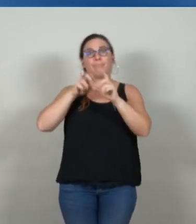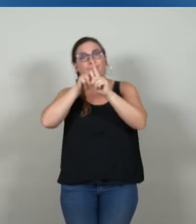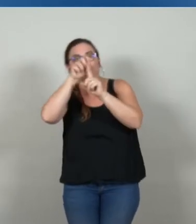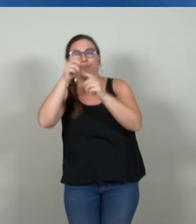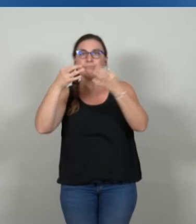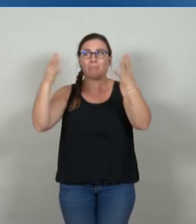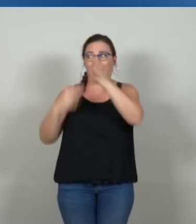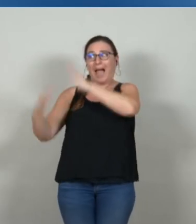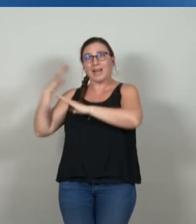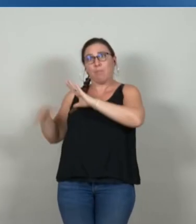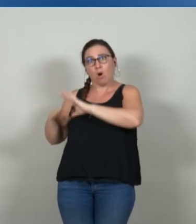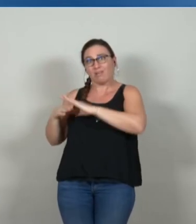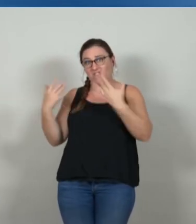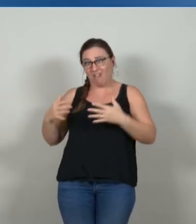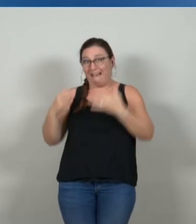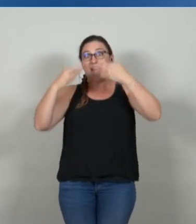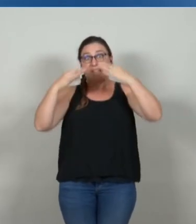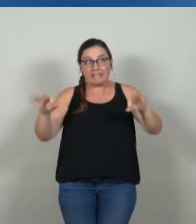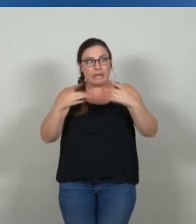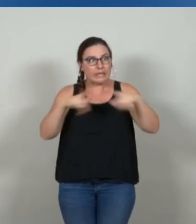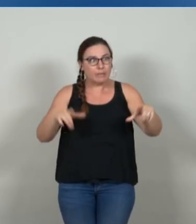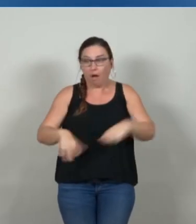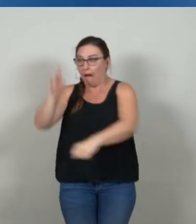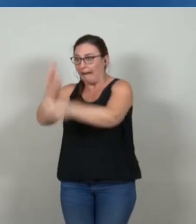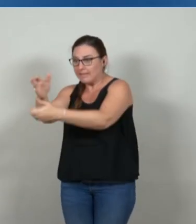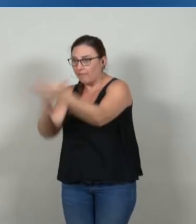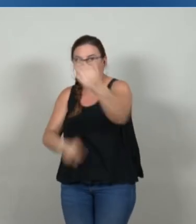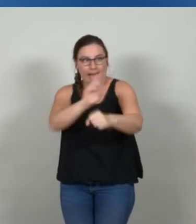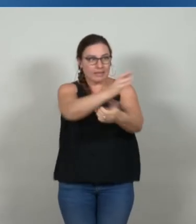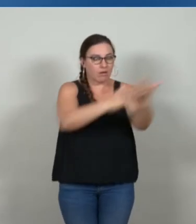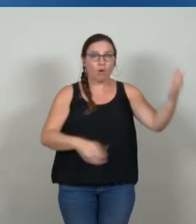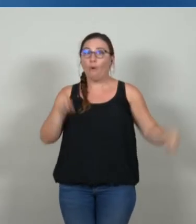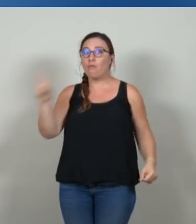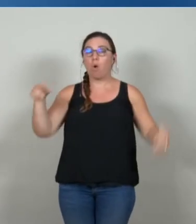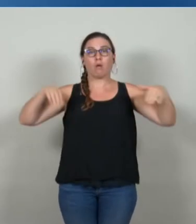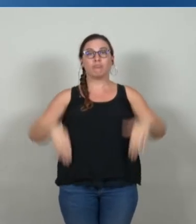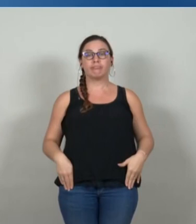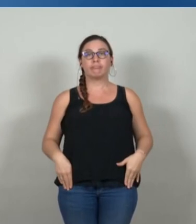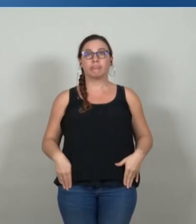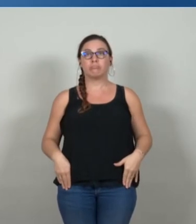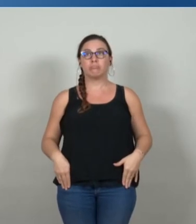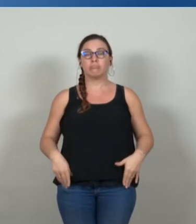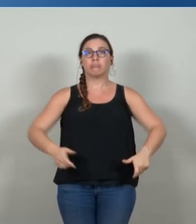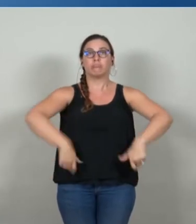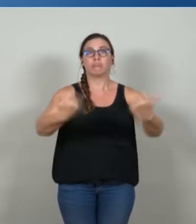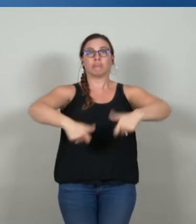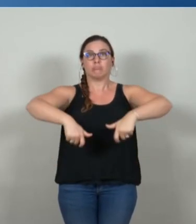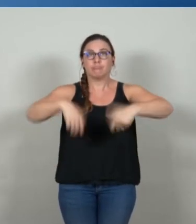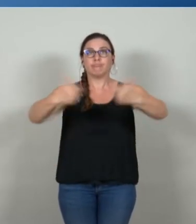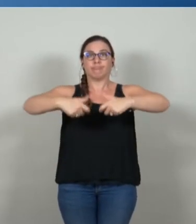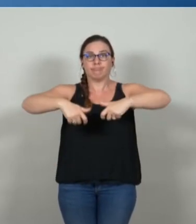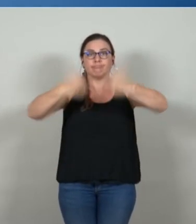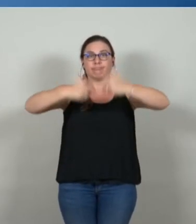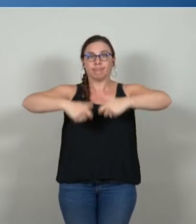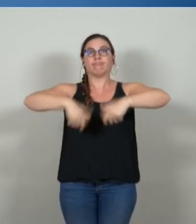déjà quand on avait 10 hectares disponibles on a réservé la moitié vous pas du tout vous urbanisez vous urbanisez